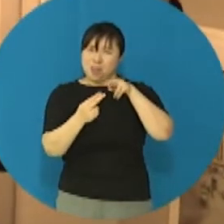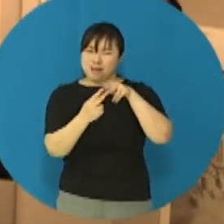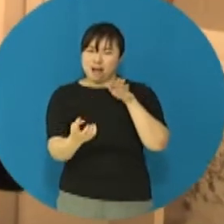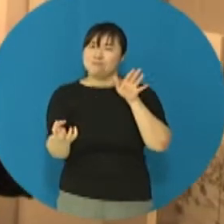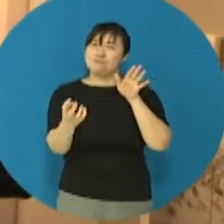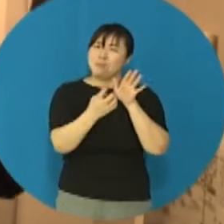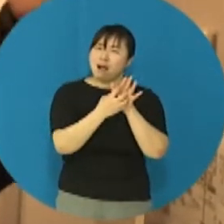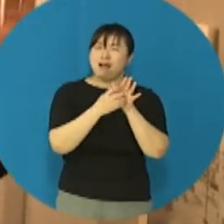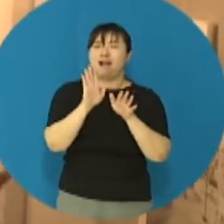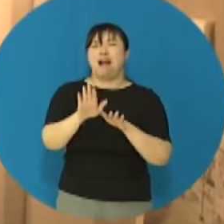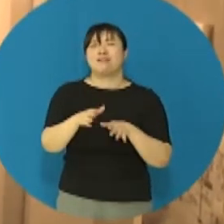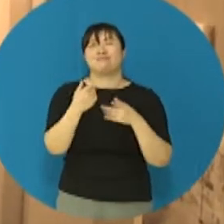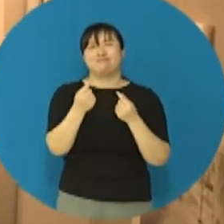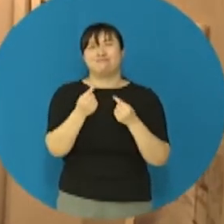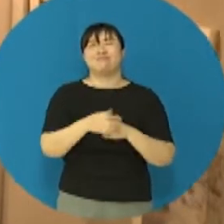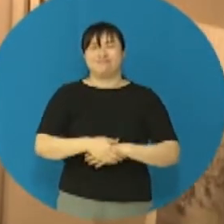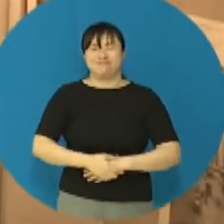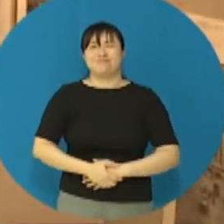せないわけですね。